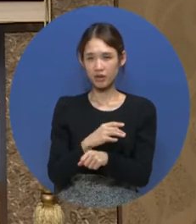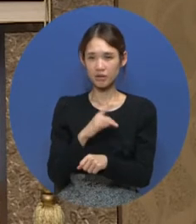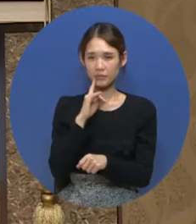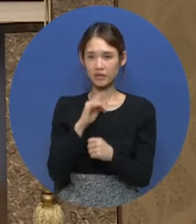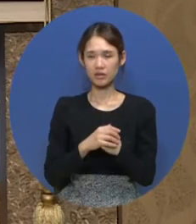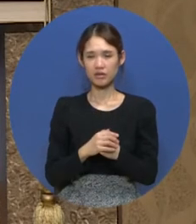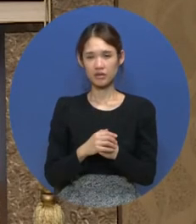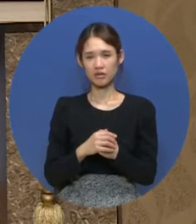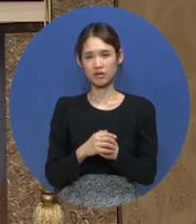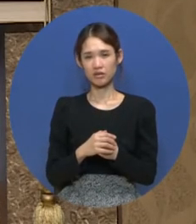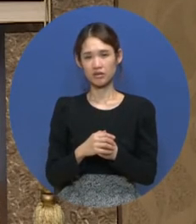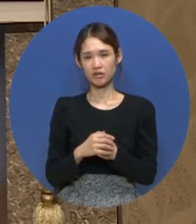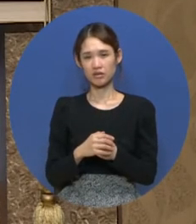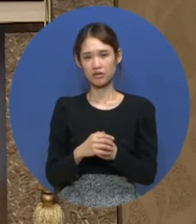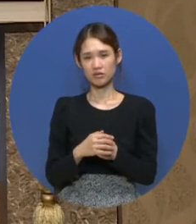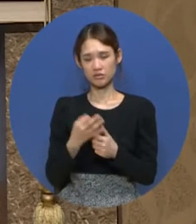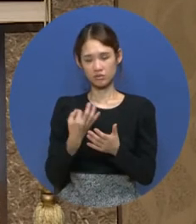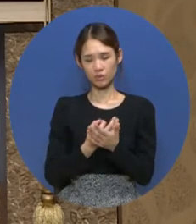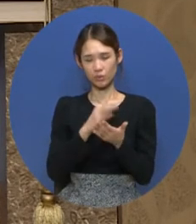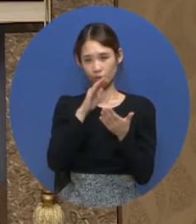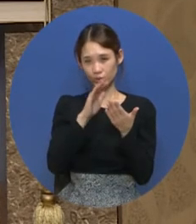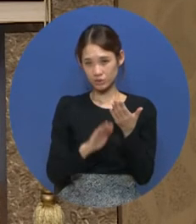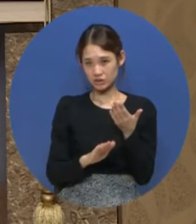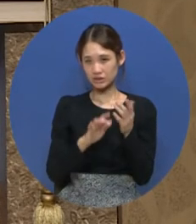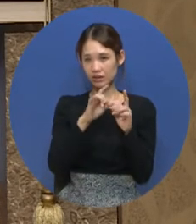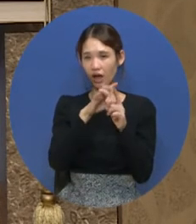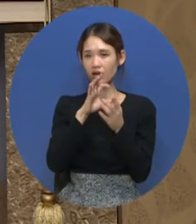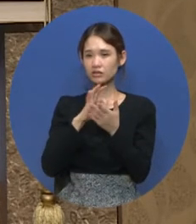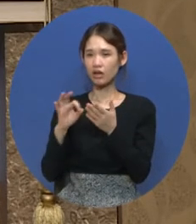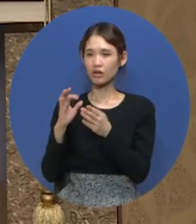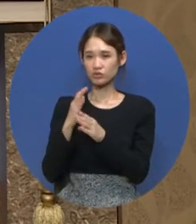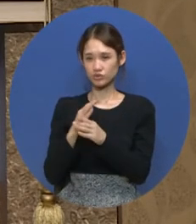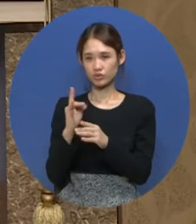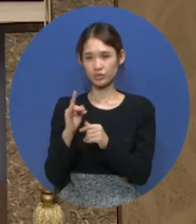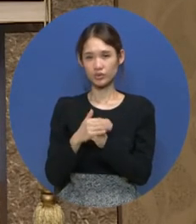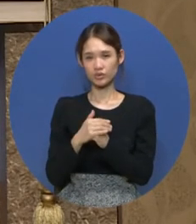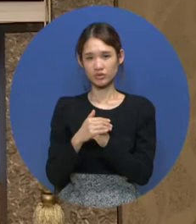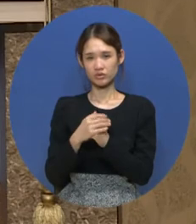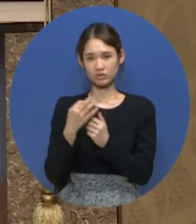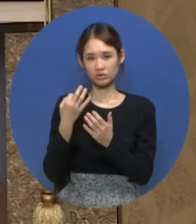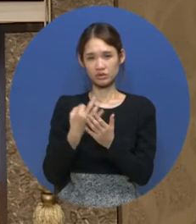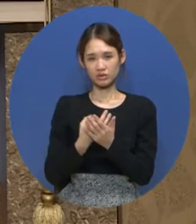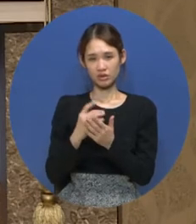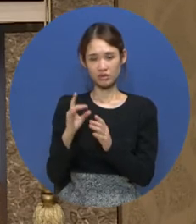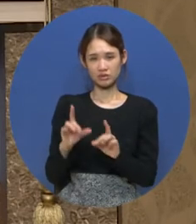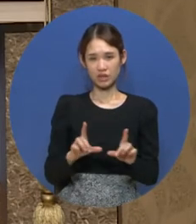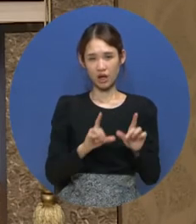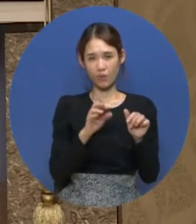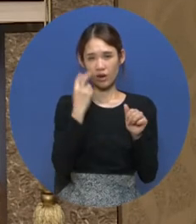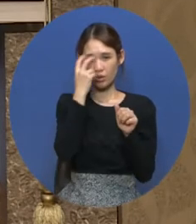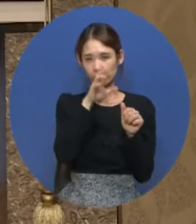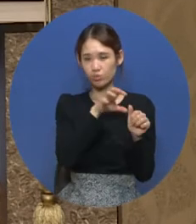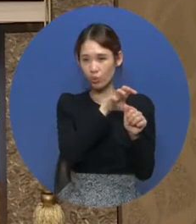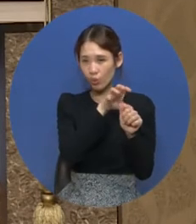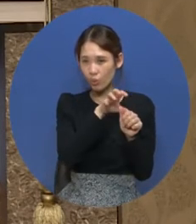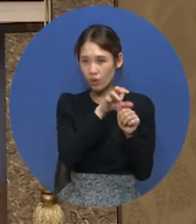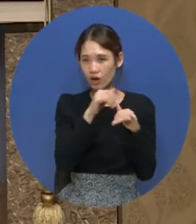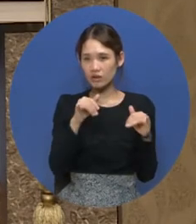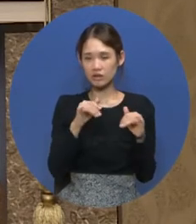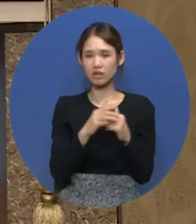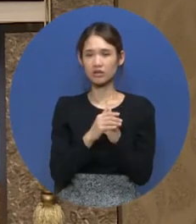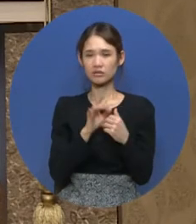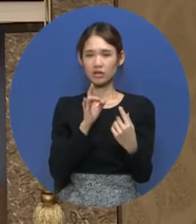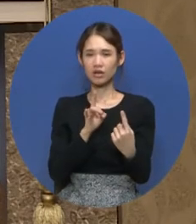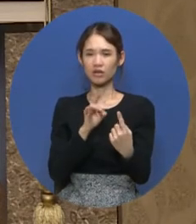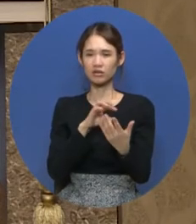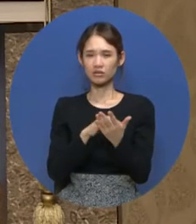예 그리고 더구나 거의 아까 저소득 이라는 단어를 우리가 썼던 것 중에 하나가 정말 생활보호대상자 정도의 생활을 하고